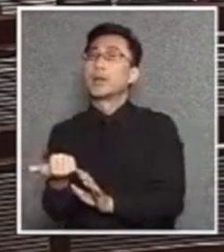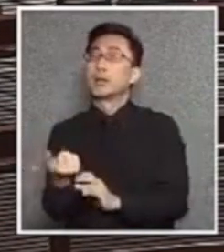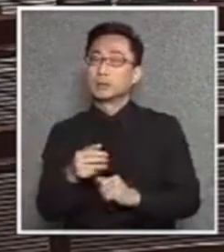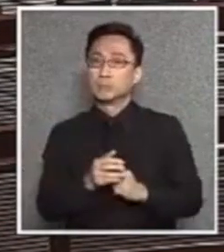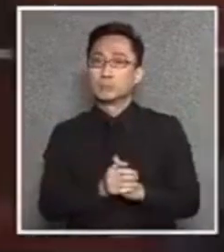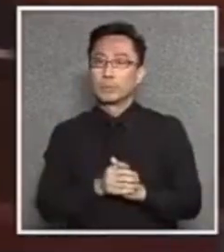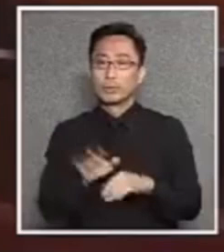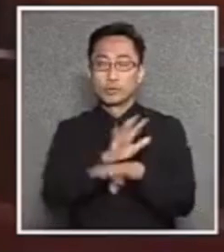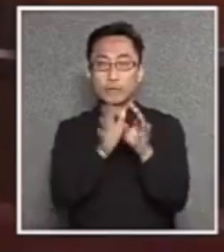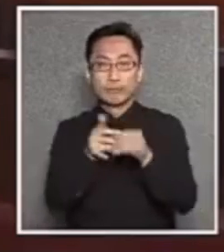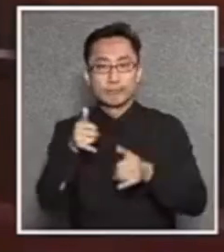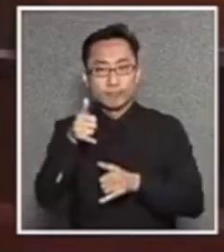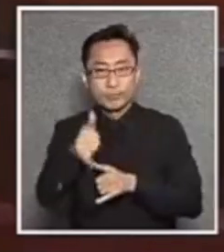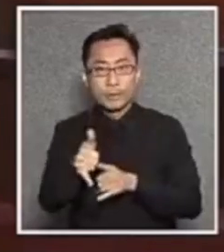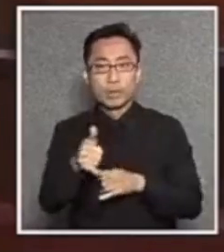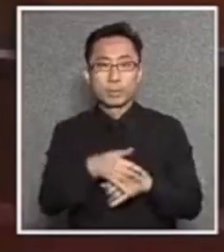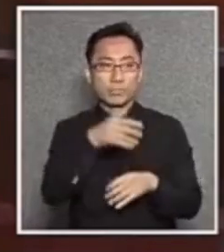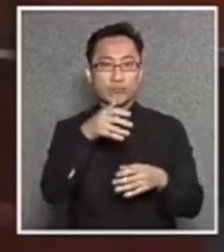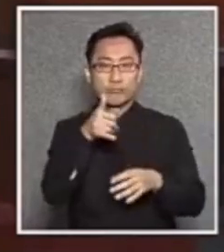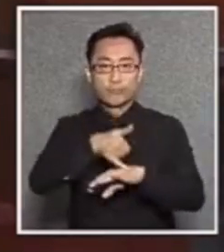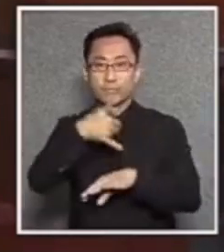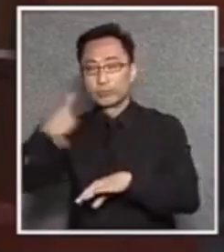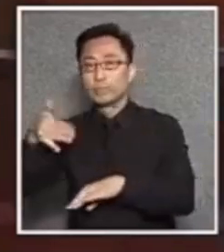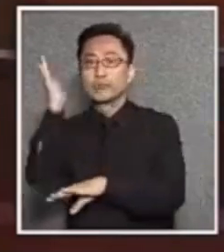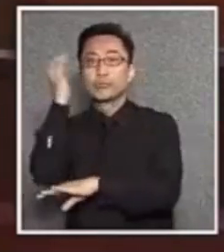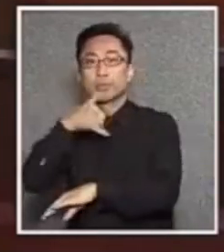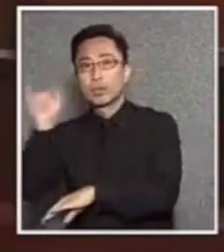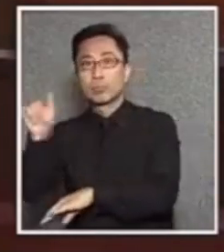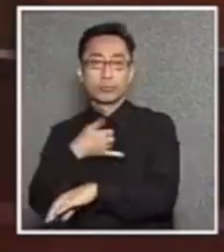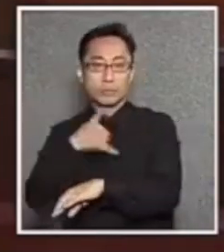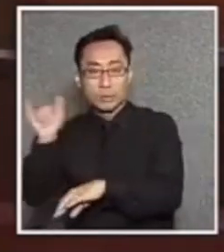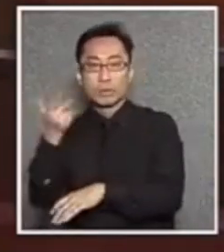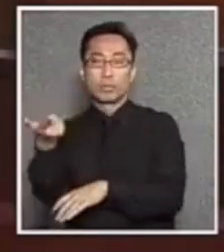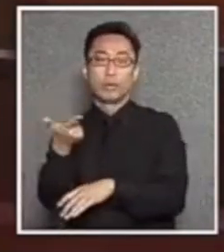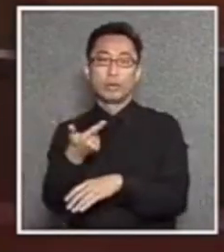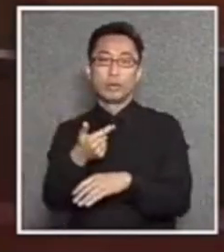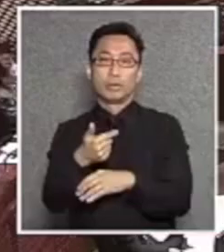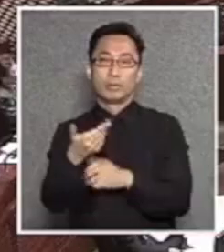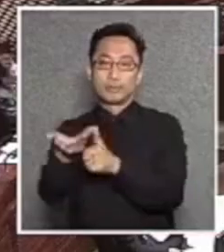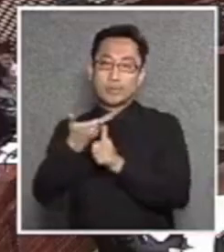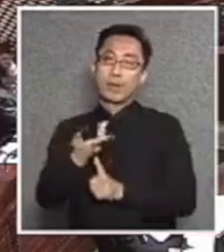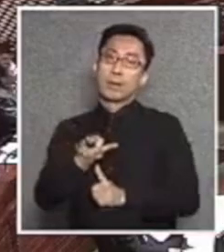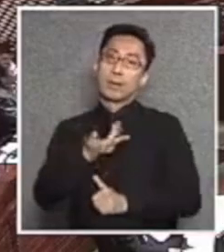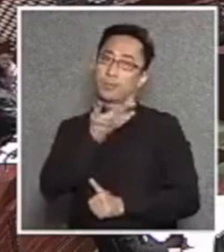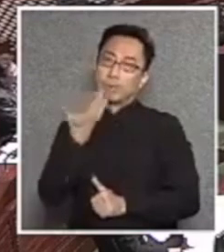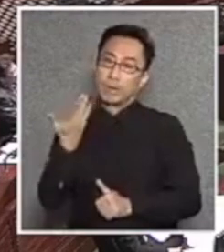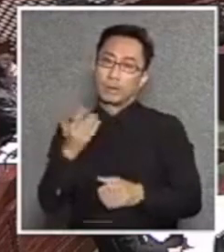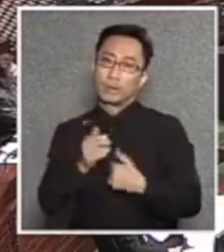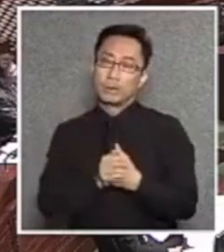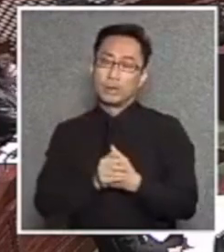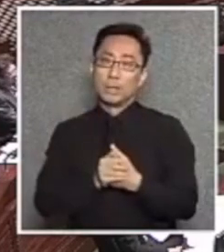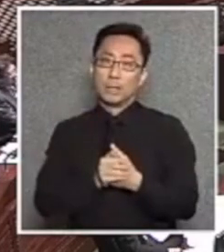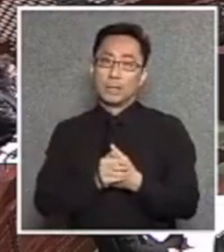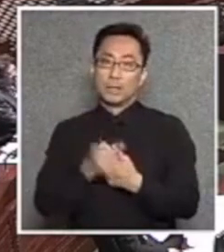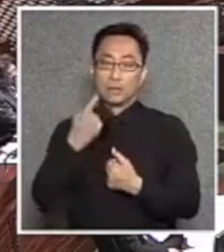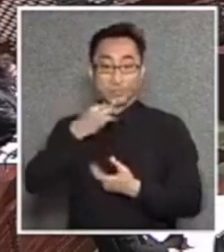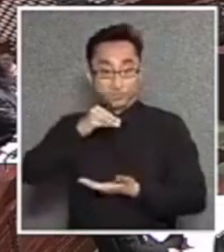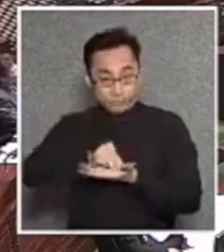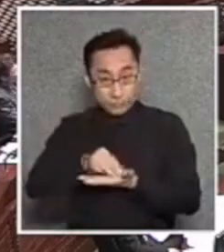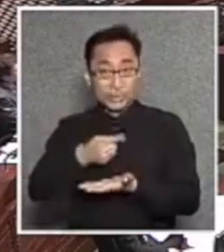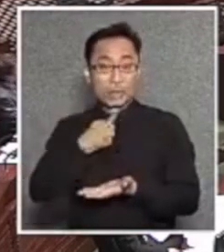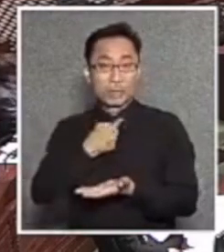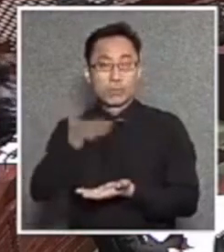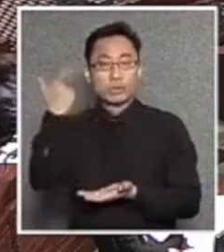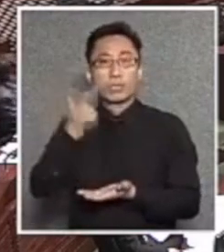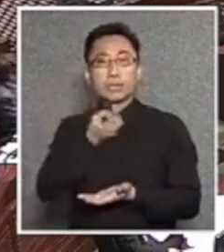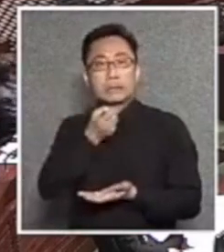個行入嚟蜻蜓點水噏，原來行出去，邊夠人哋砌啫？是咪？一系就唔好做。上一次嗰個議案又